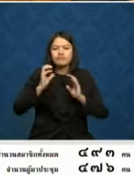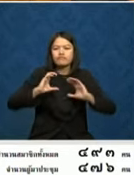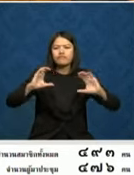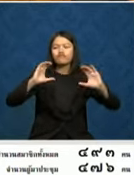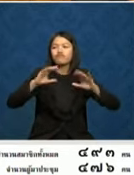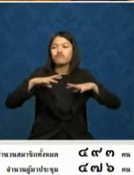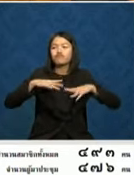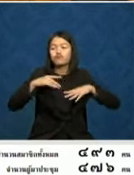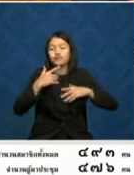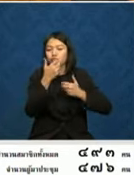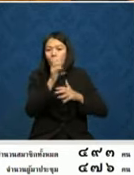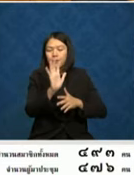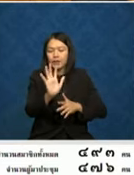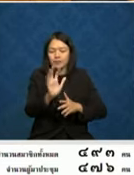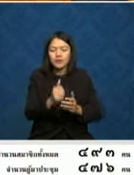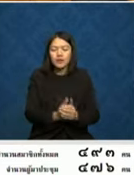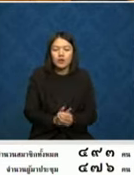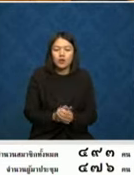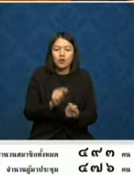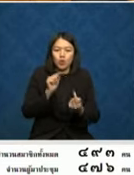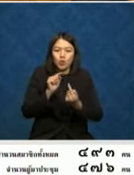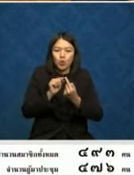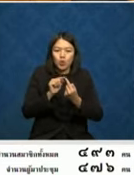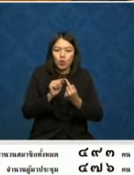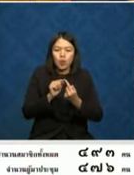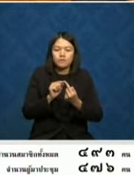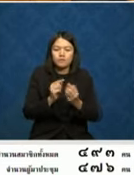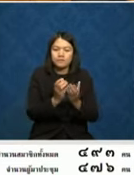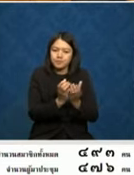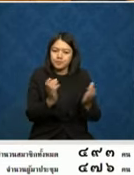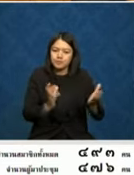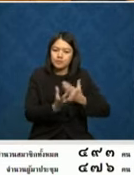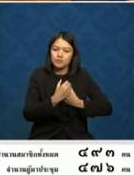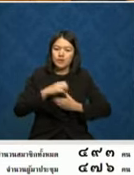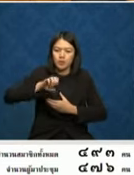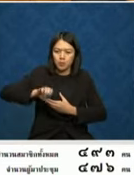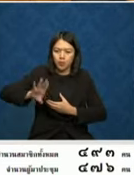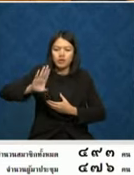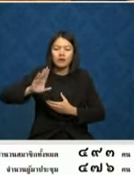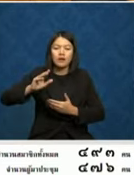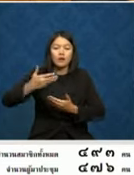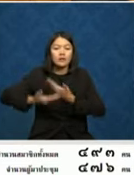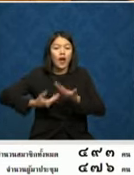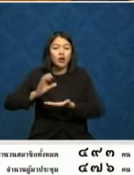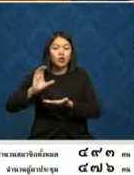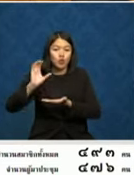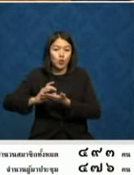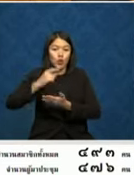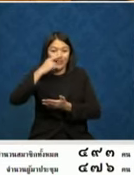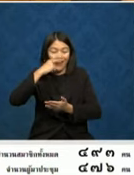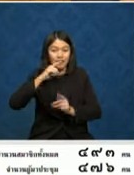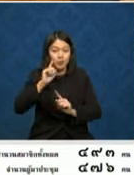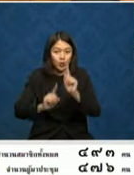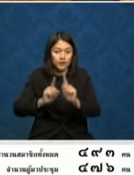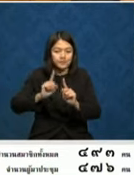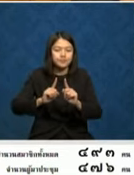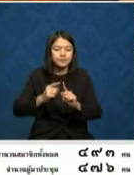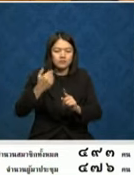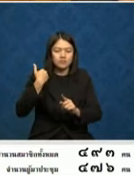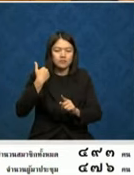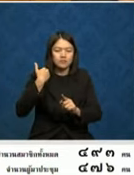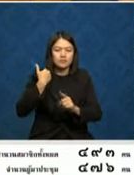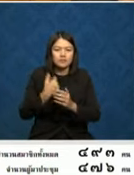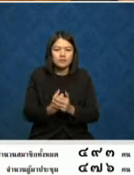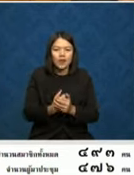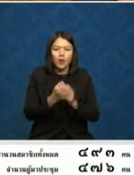นิ่งนอนใจครับในประเด็นของธรรมาภิบาลของบริษัทที่อยู่ในตลาดทุนไทยในปัจจุบันนะครับเรามีกลไกใน